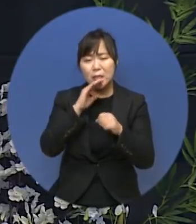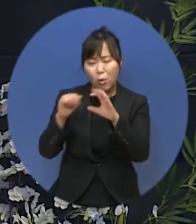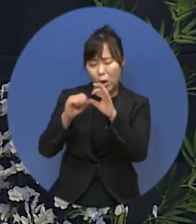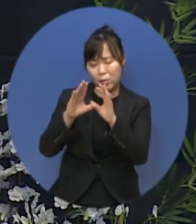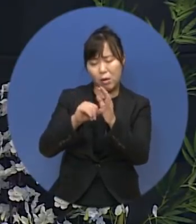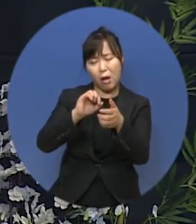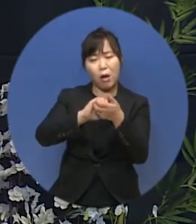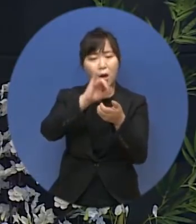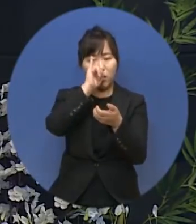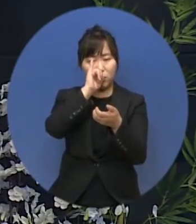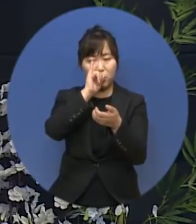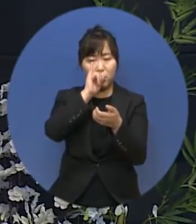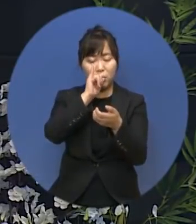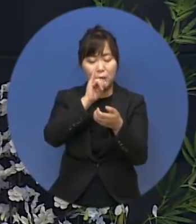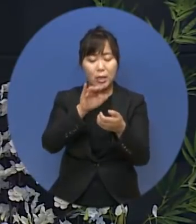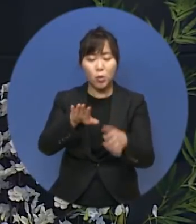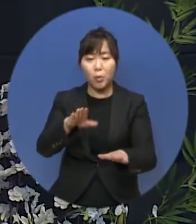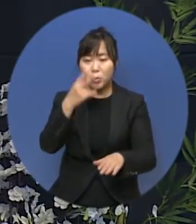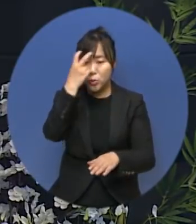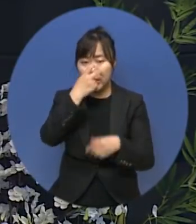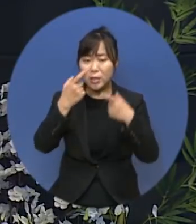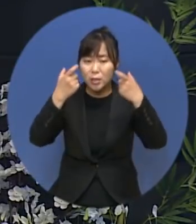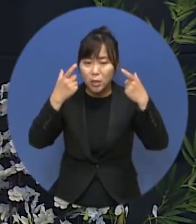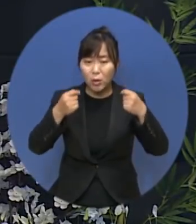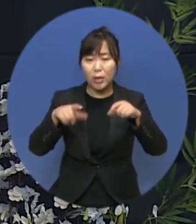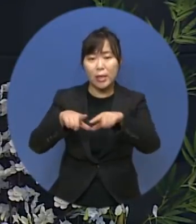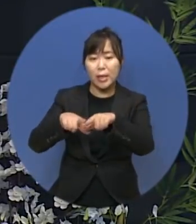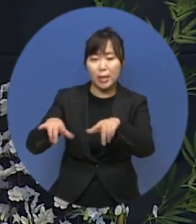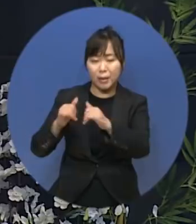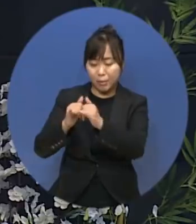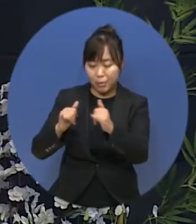한계가 있었습니다. 그래서 본 조사와 같이